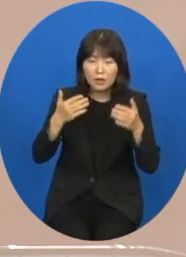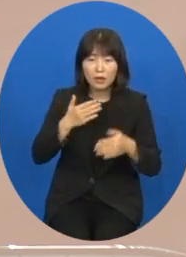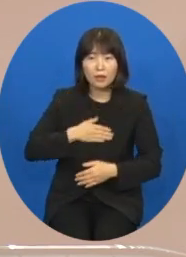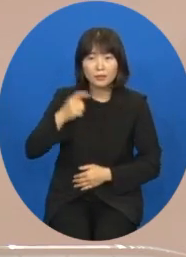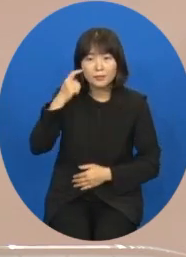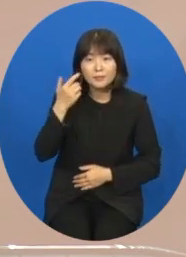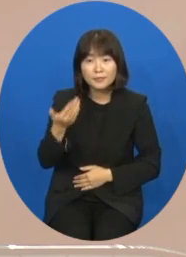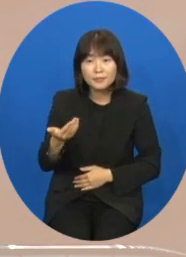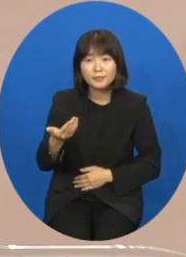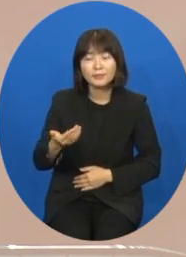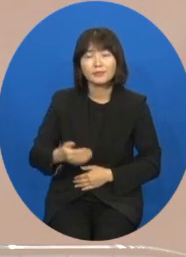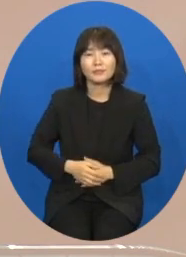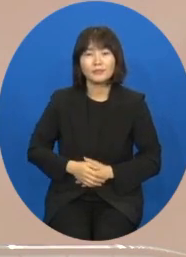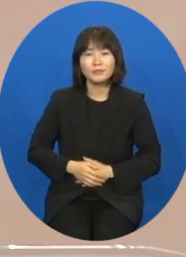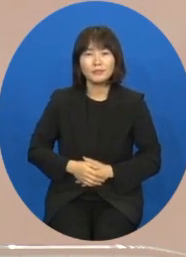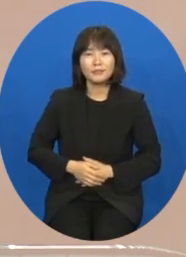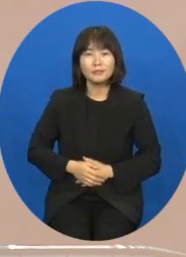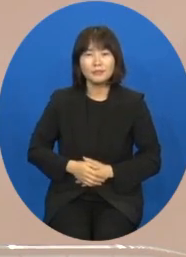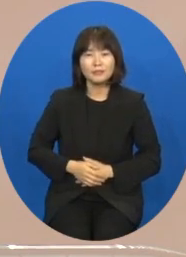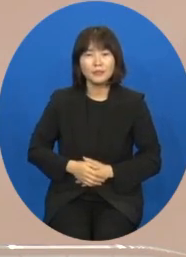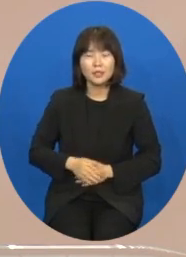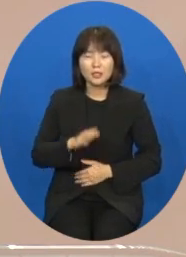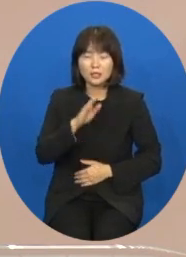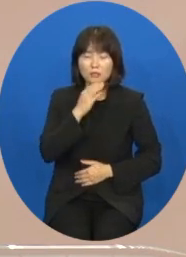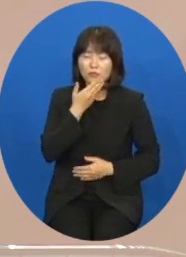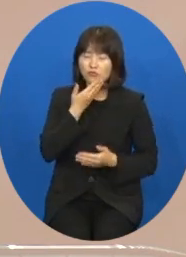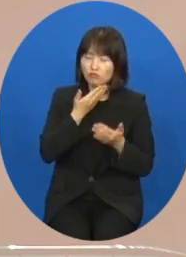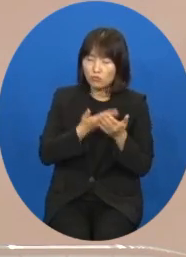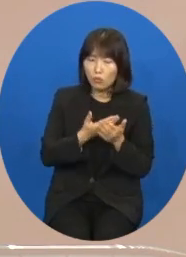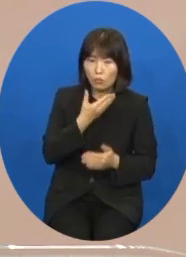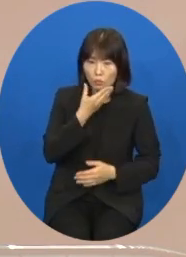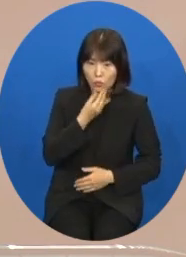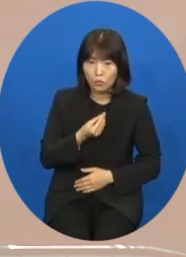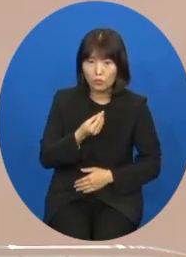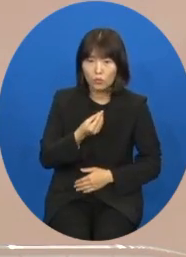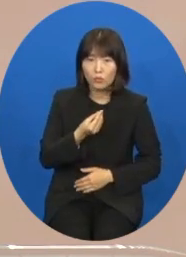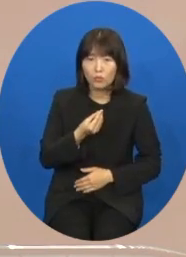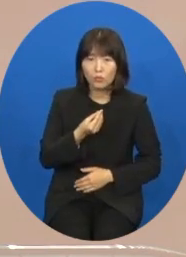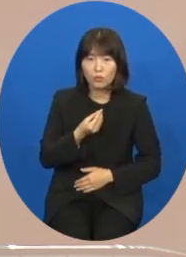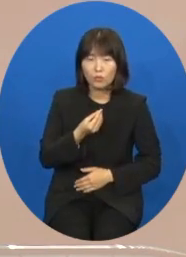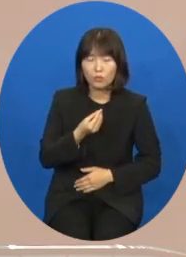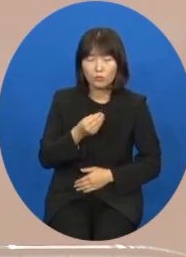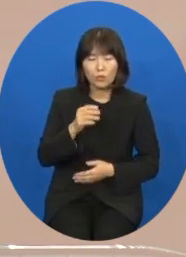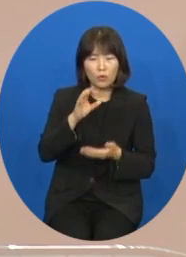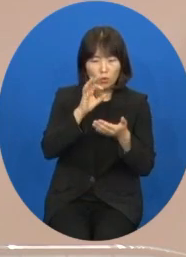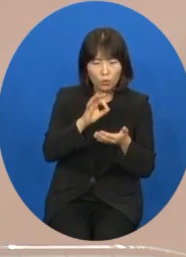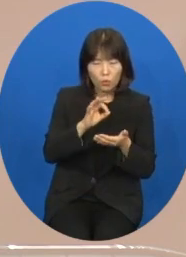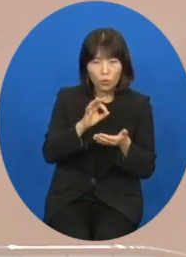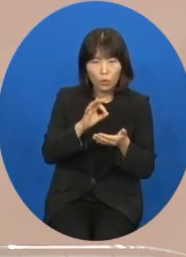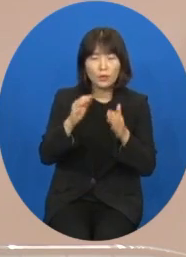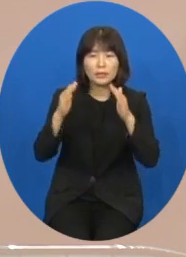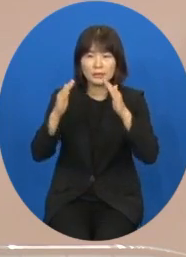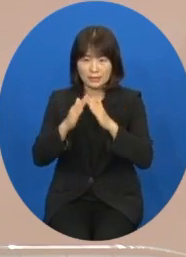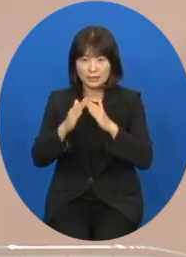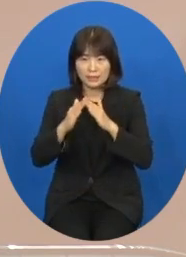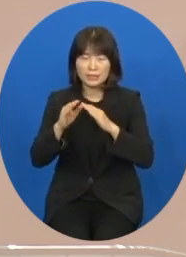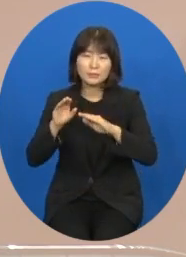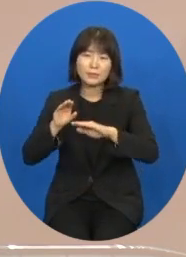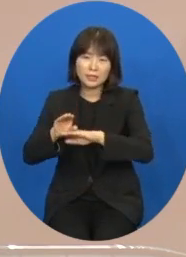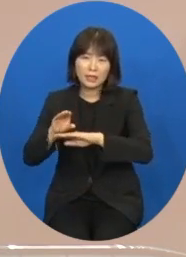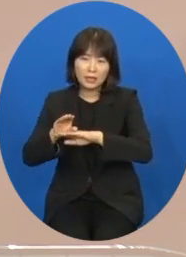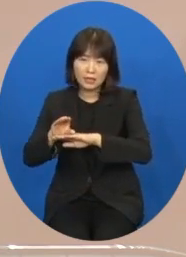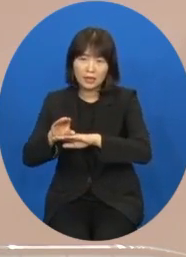아십니까? 그게 얼마나 중요한 복인지 뭐 돈이나 집이나